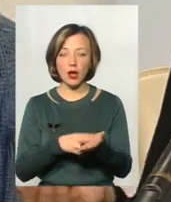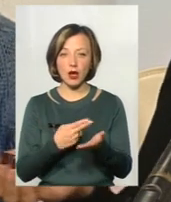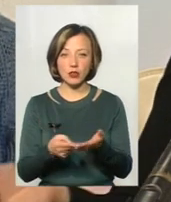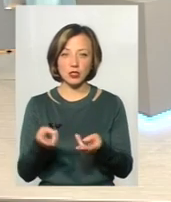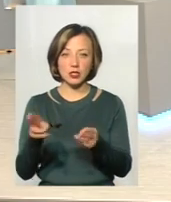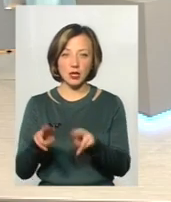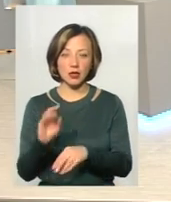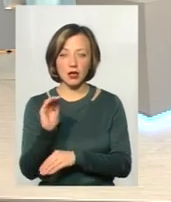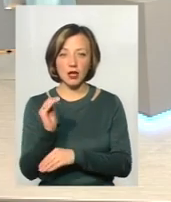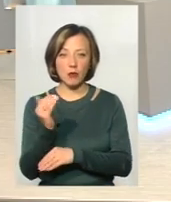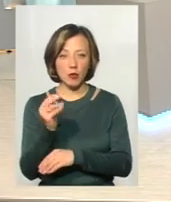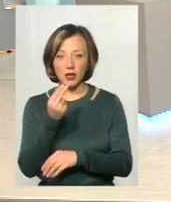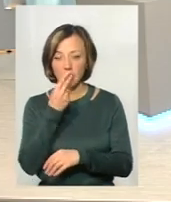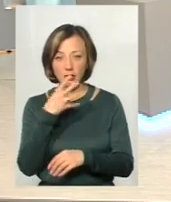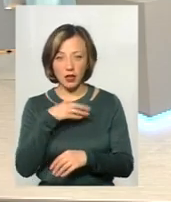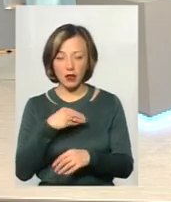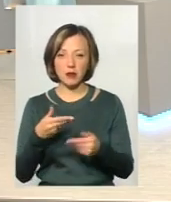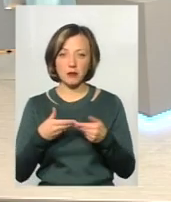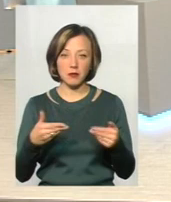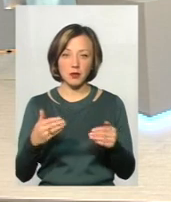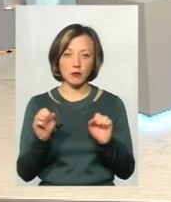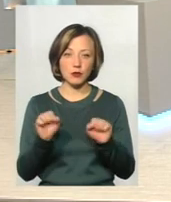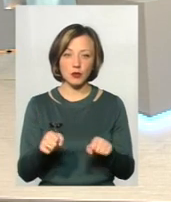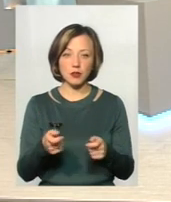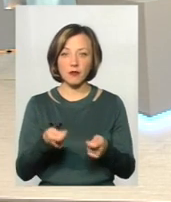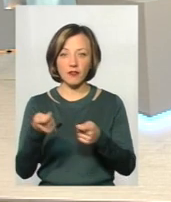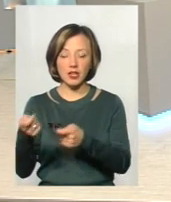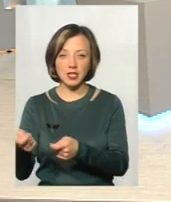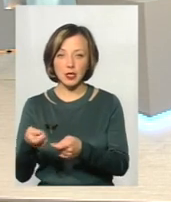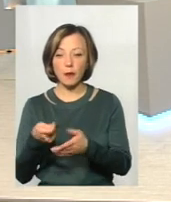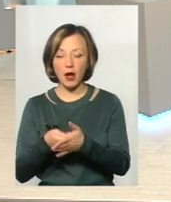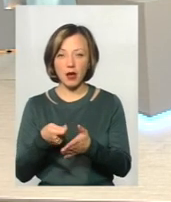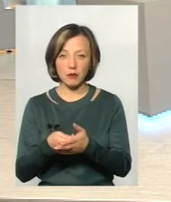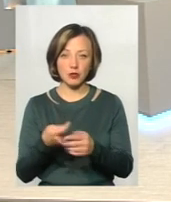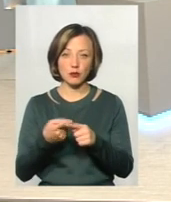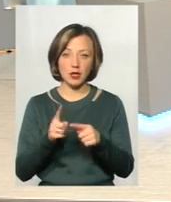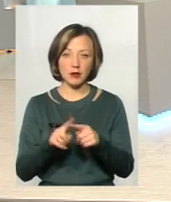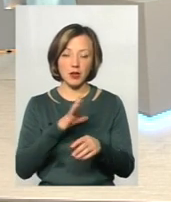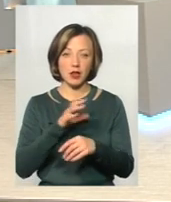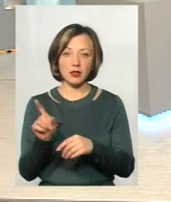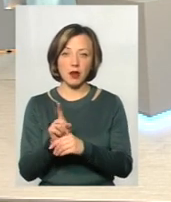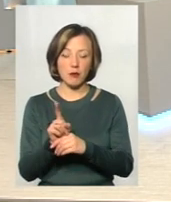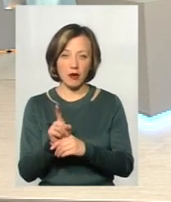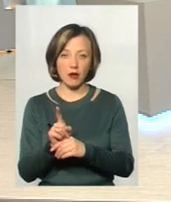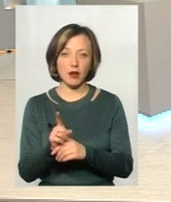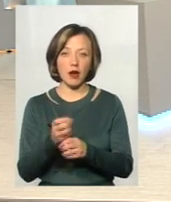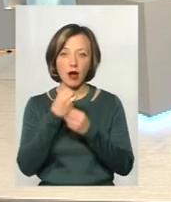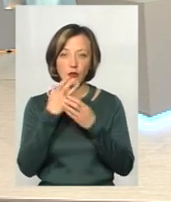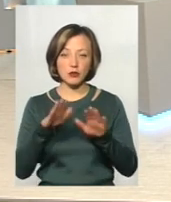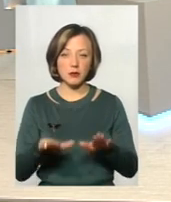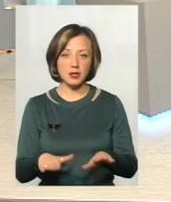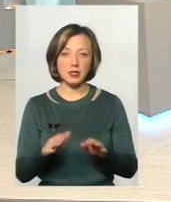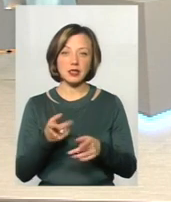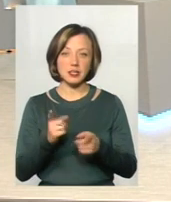що осталось, ребенок не доїв, ми вместе з дітьми можемо винести і покормити, щоб це було нормальне, хороше місце,